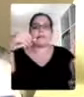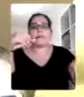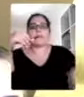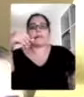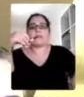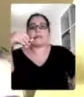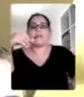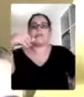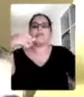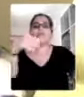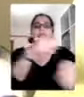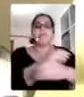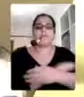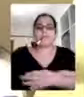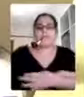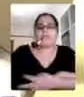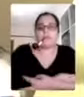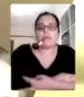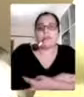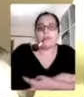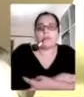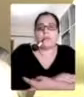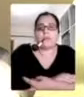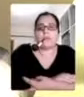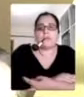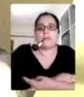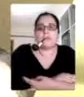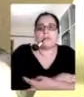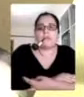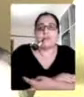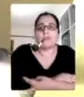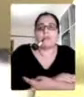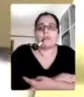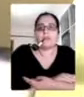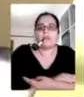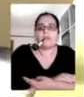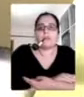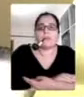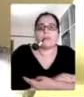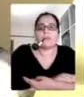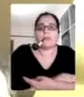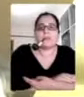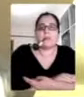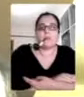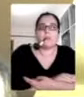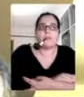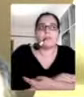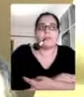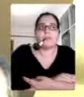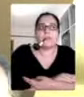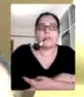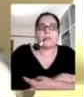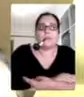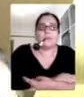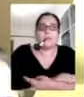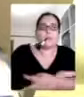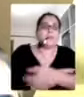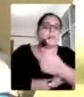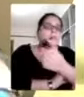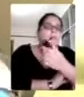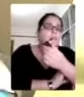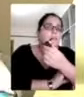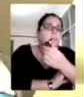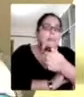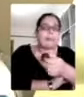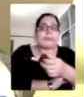fazla harlı çıkıyor gibime geliyor. Ağaca zarar verir diye çekiniyorum ama tek çekincem o değil. Daha önce denediğimde Zippo ile yandığı